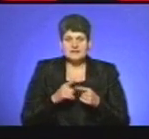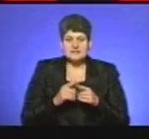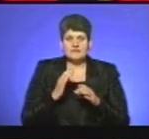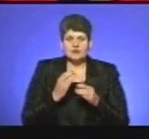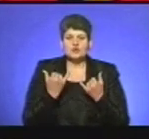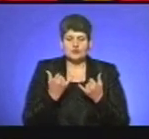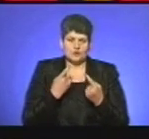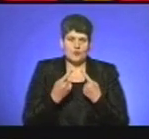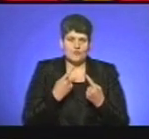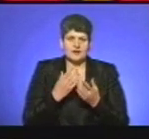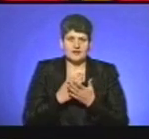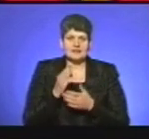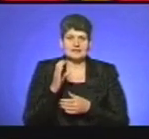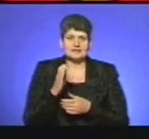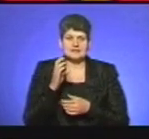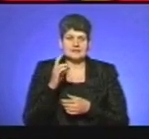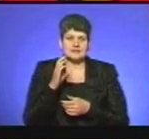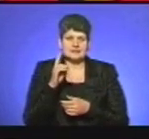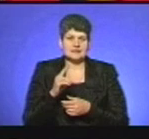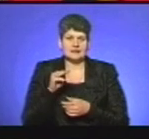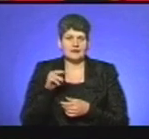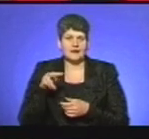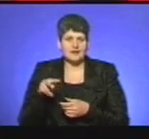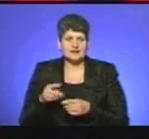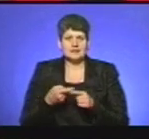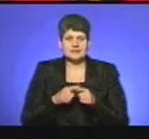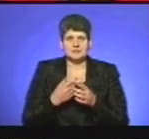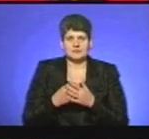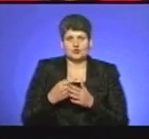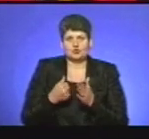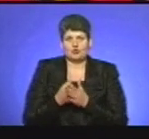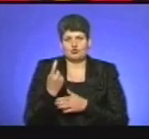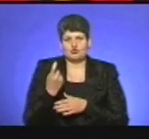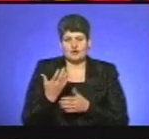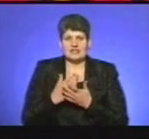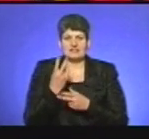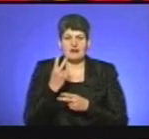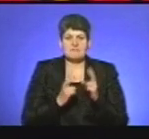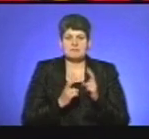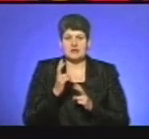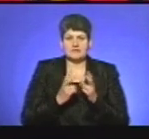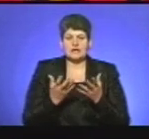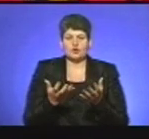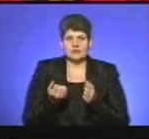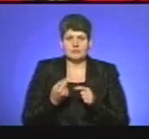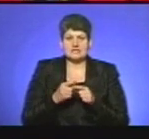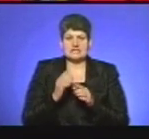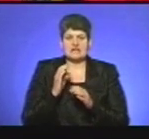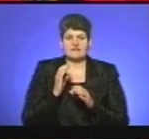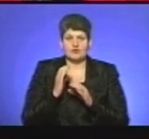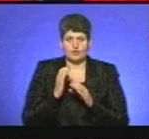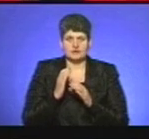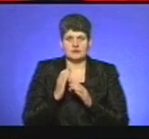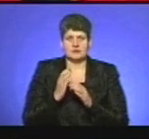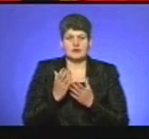йде мова сьогодні, ЦТЛ, це порядка до сотні, тому що є два підприємства, які отримують ці вагони під